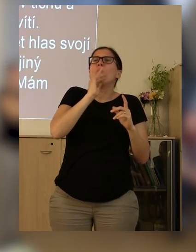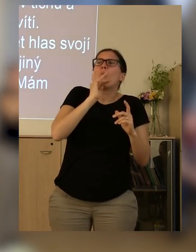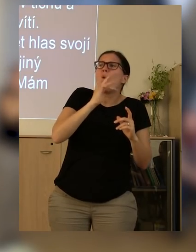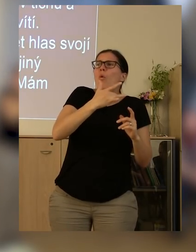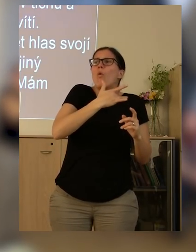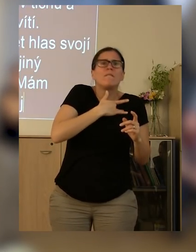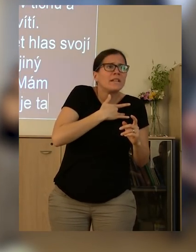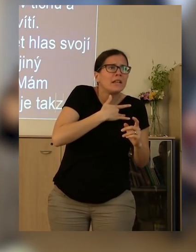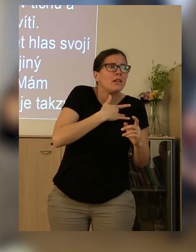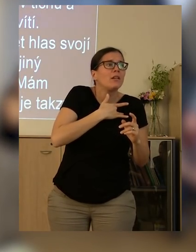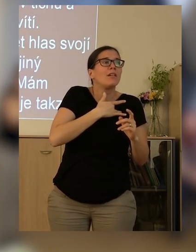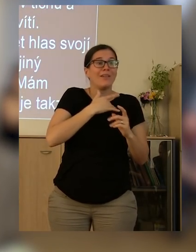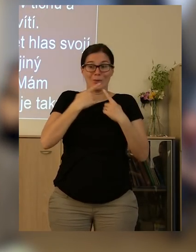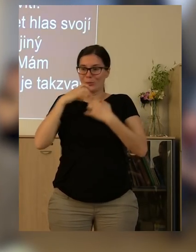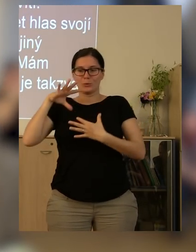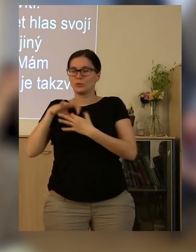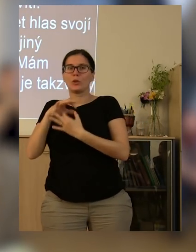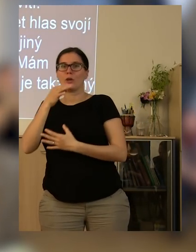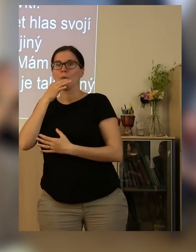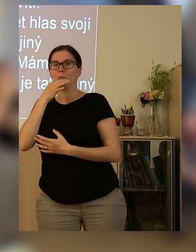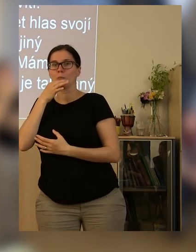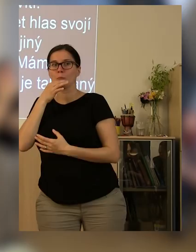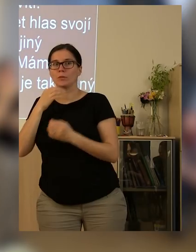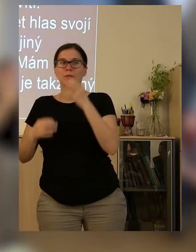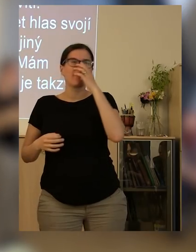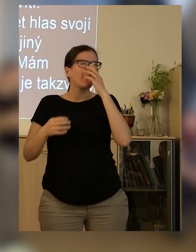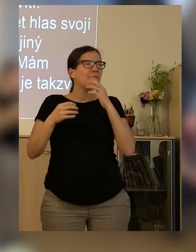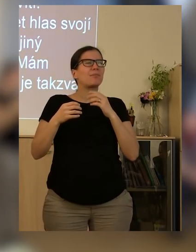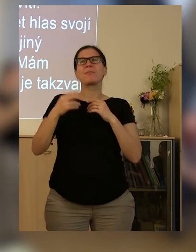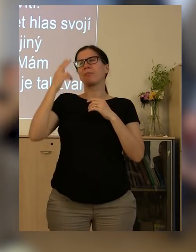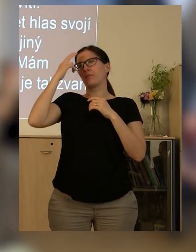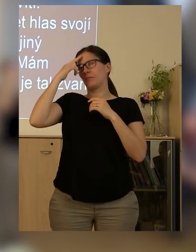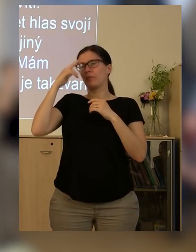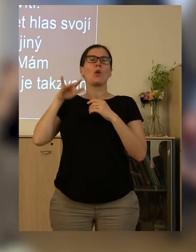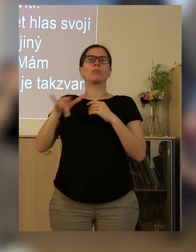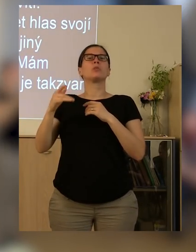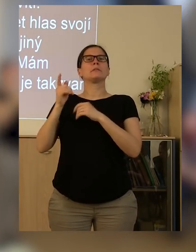takzvaný komentář. Mám hrozně rád, když mi můj klient říká, byl jsem na lovu,